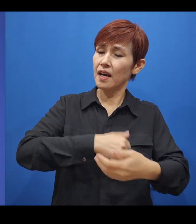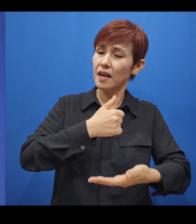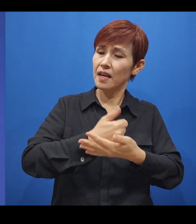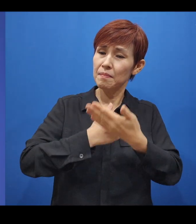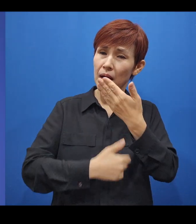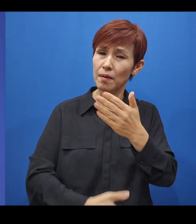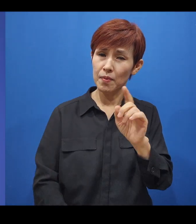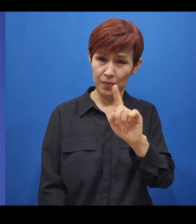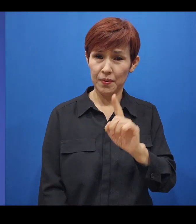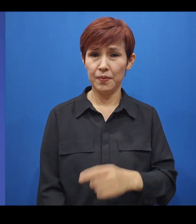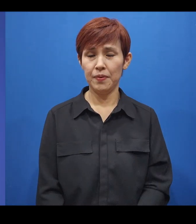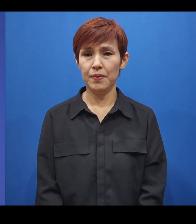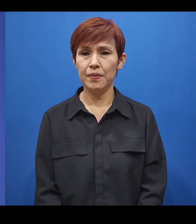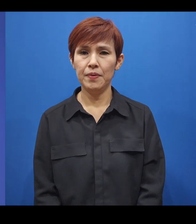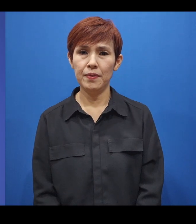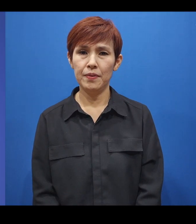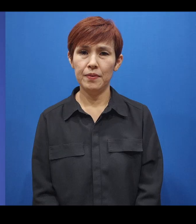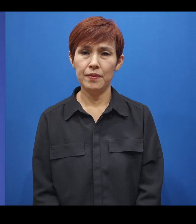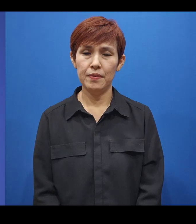칭찬하실까요?